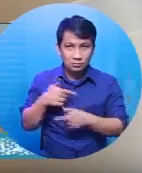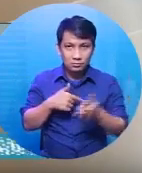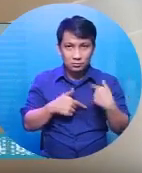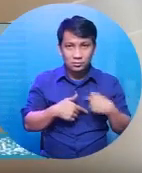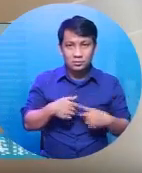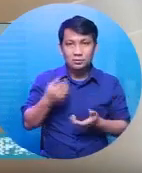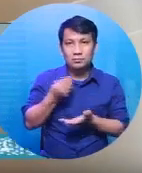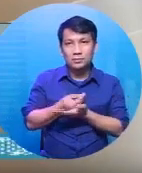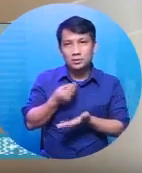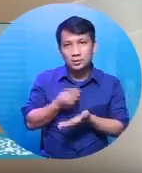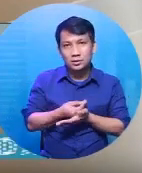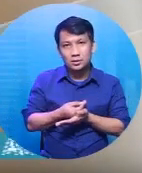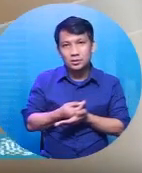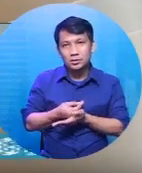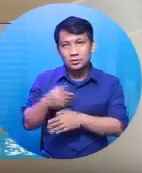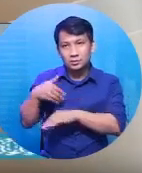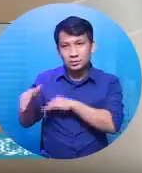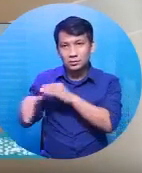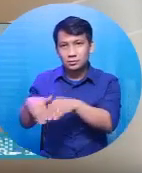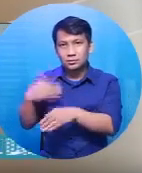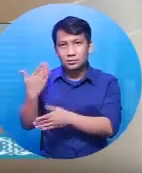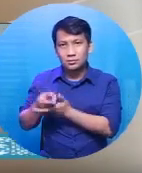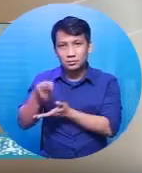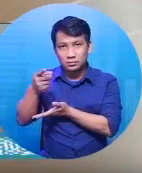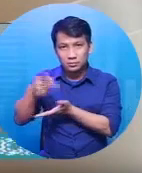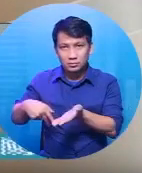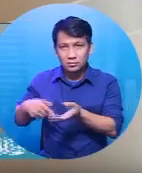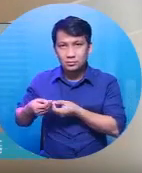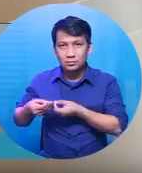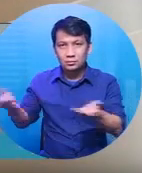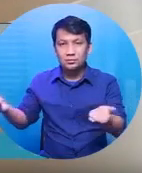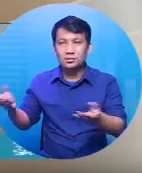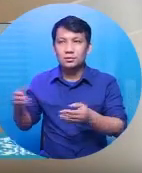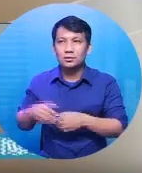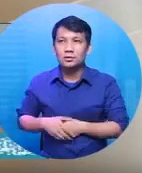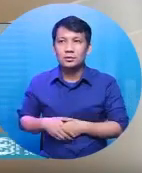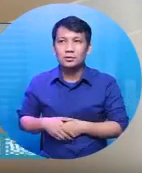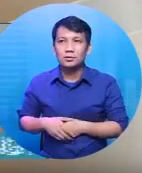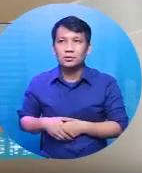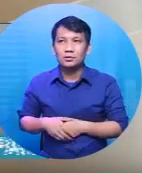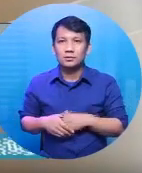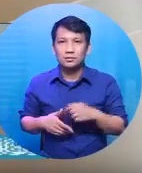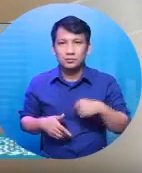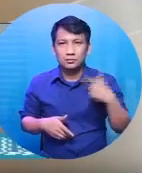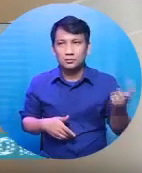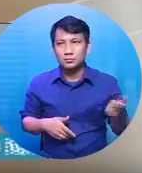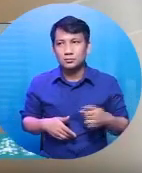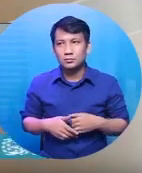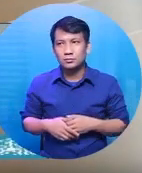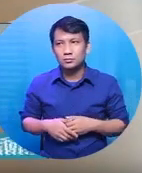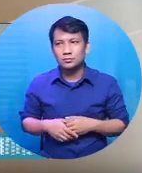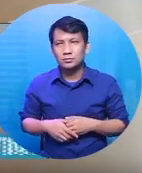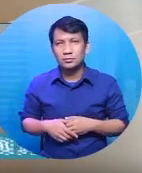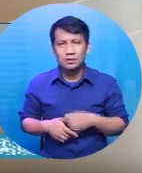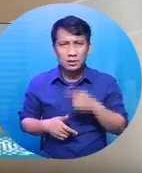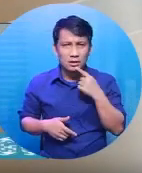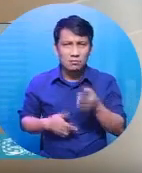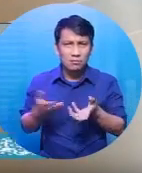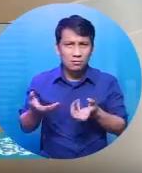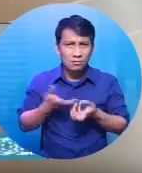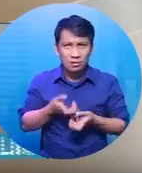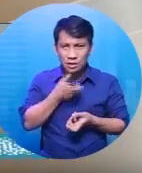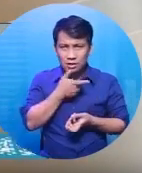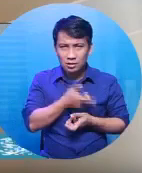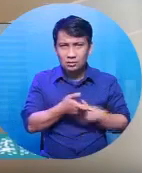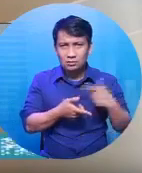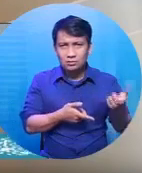ng pera para sa anak niya, hinahati niya yon tapos i-scare na siya, pupunta na siya kay tomboy. So ang gusto niya na, so ang gusto niya na ay